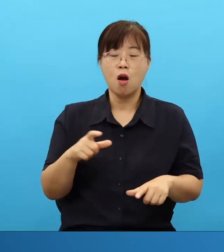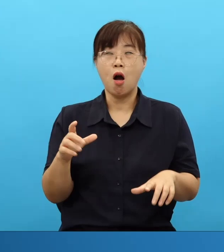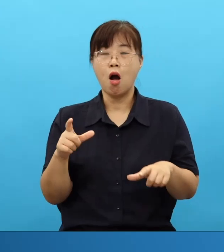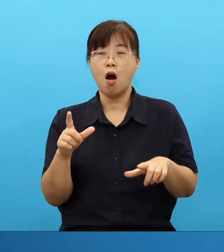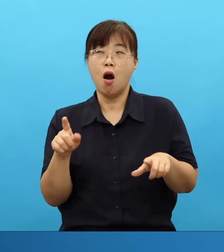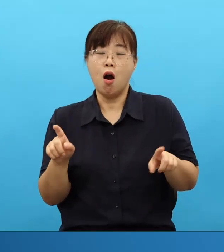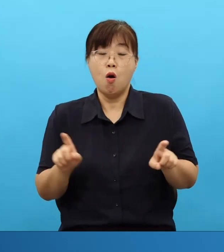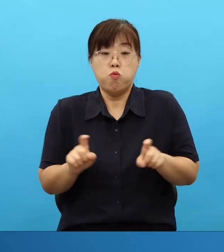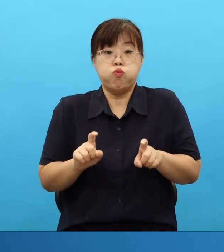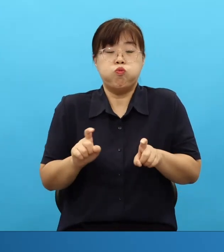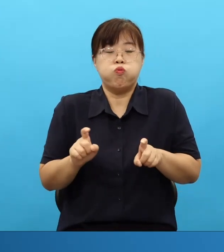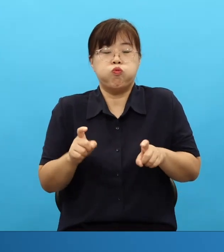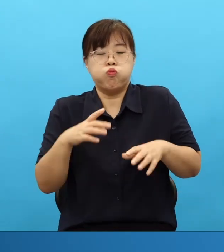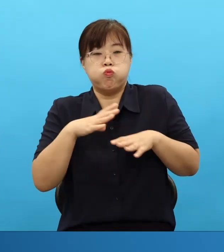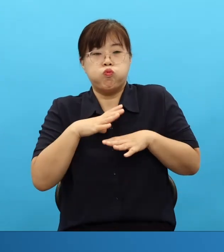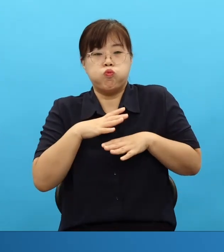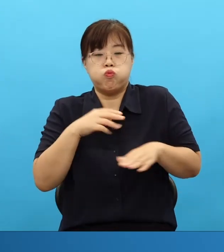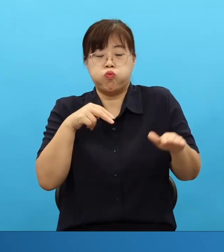이름